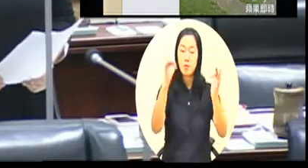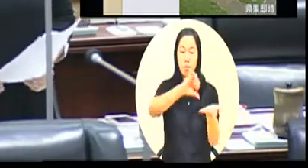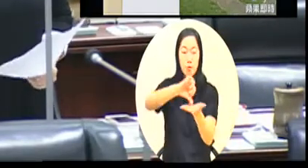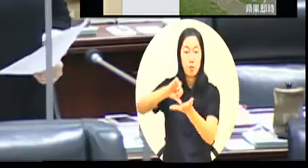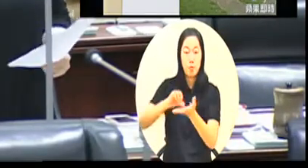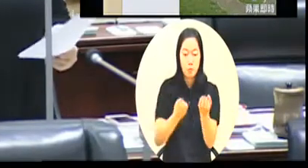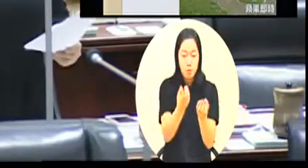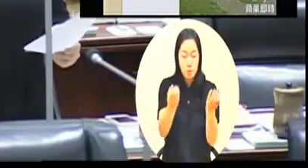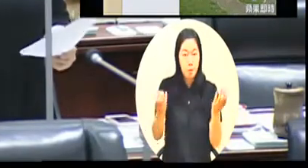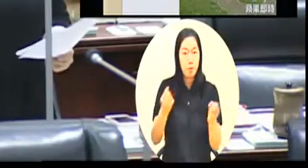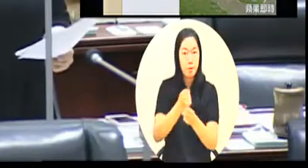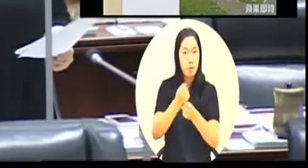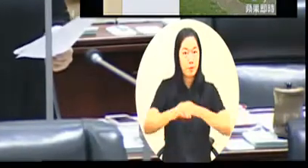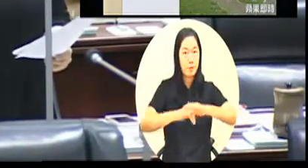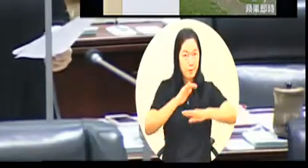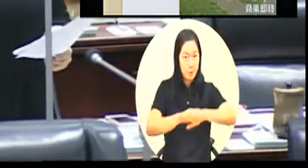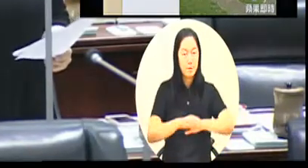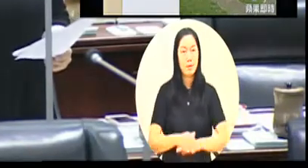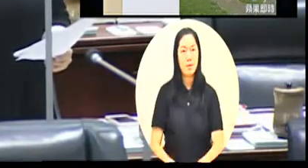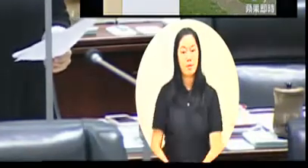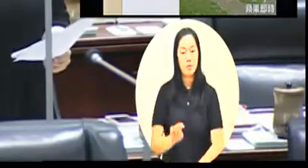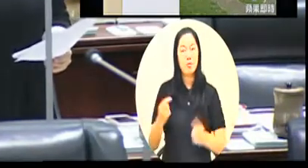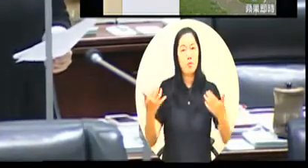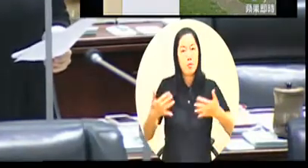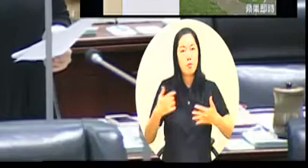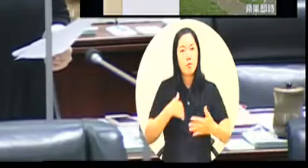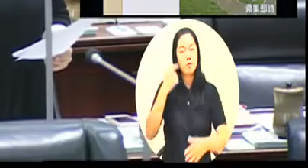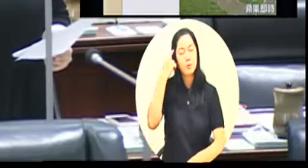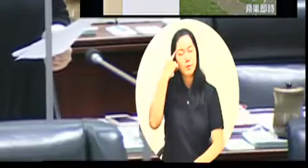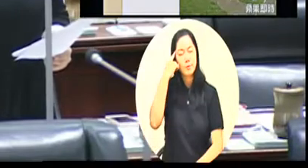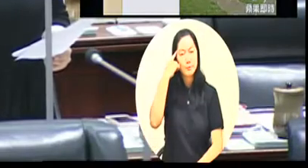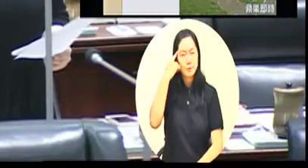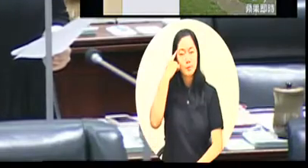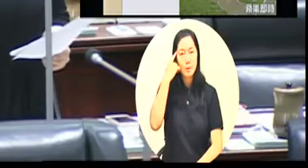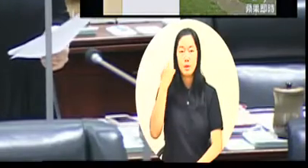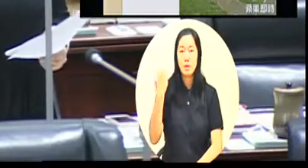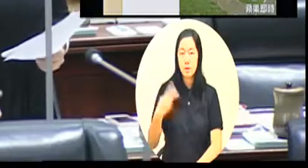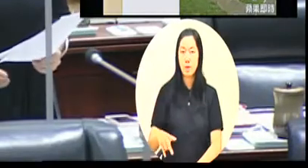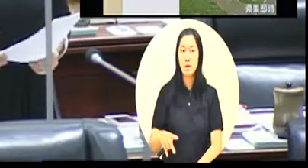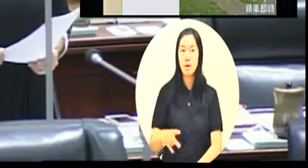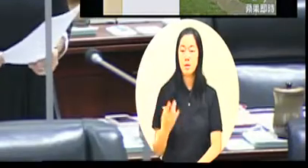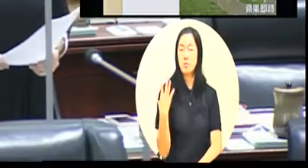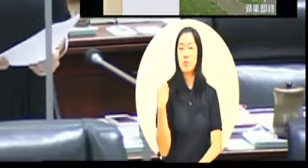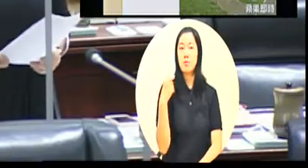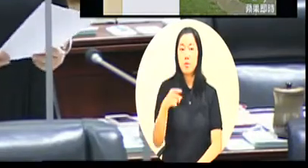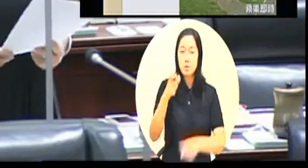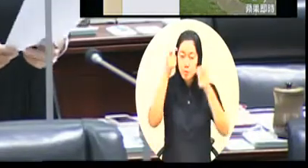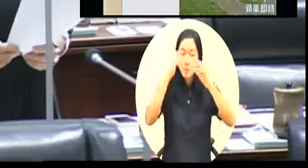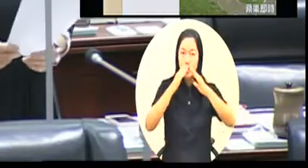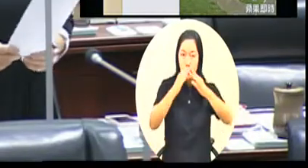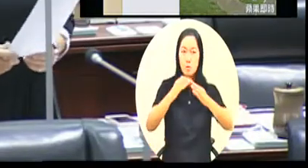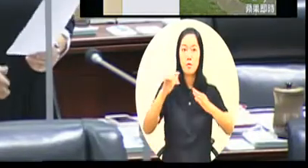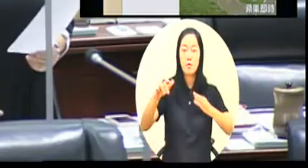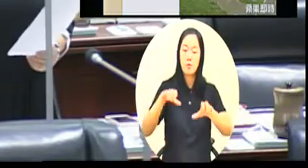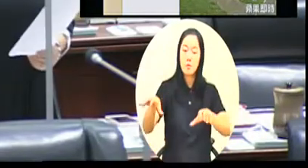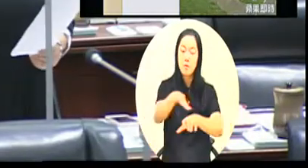功。可是呢，这个问题始终萦绕在我的脑海里，也一直都是我们高雄市的一个市容的一个很严重、比较